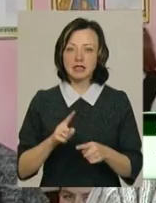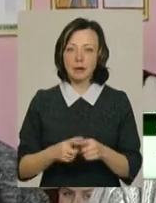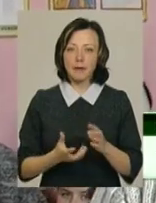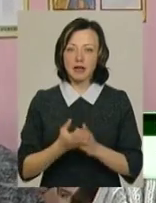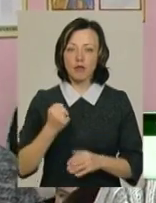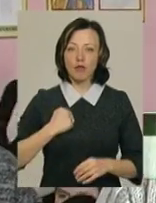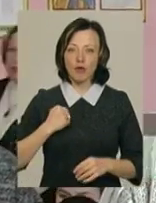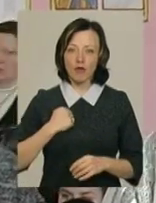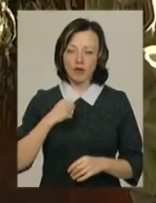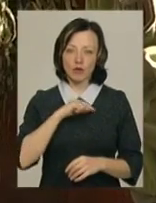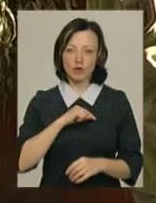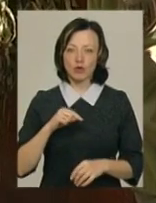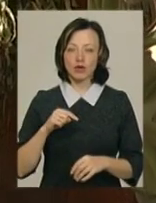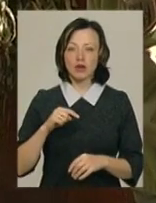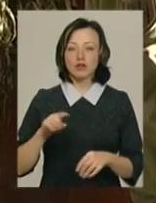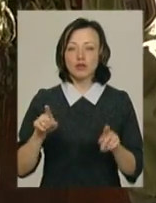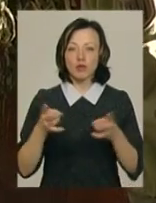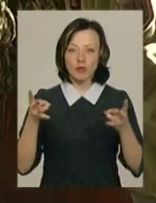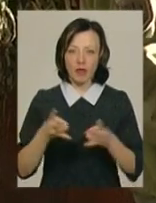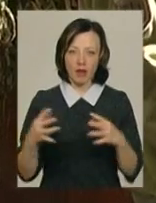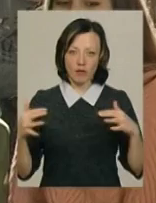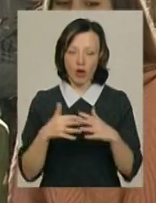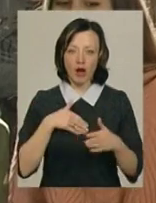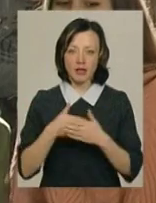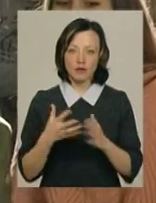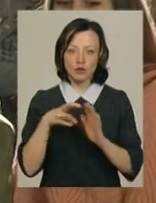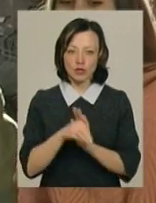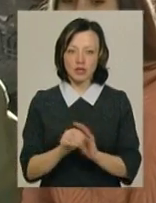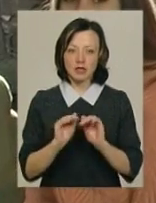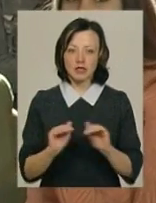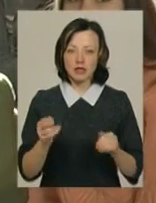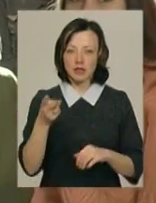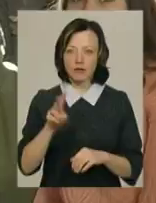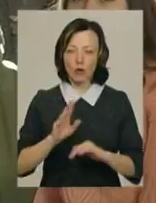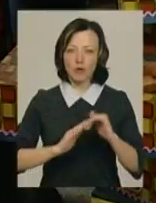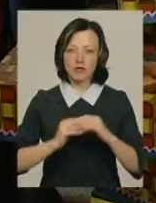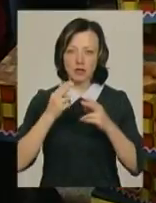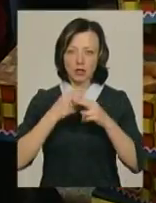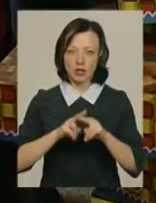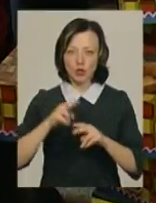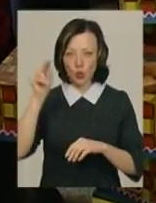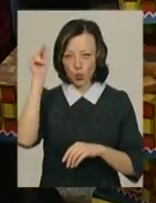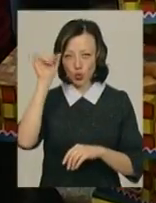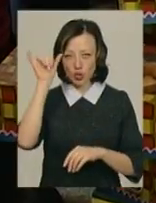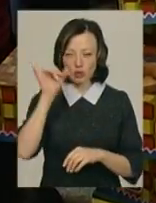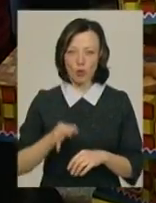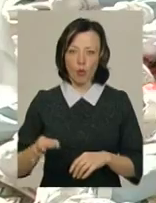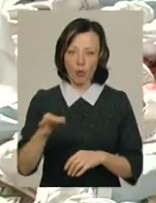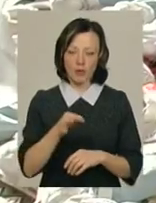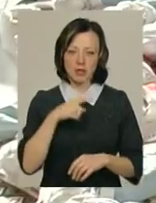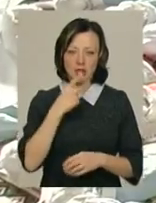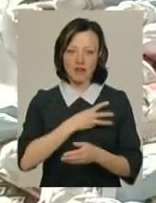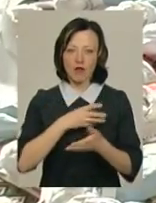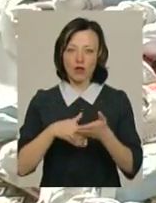так важливий на фронті. Активно долучилися до цієї акції і вихованці двох професійно-технічних училищ області, каже